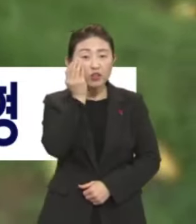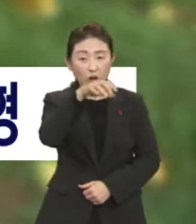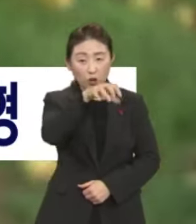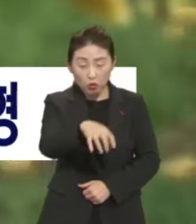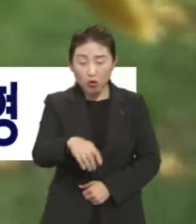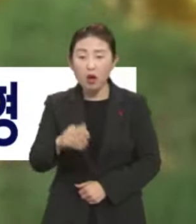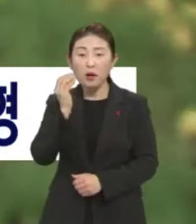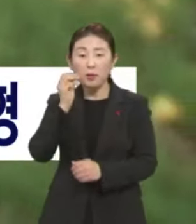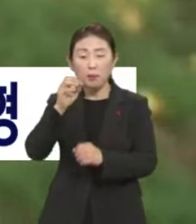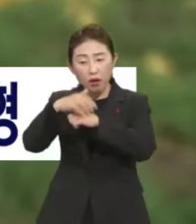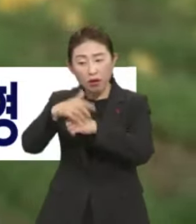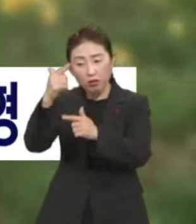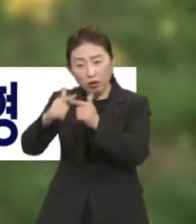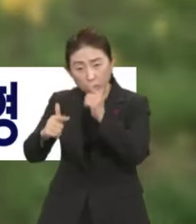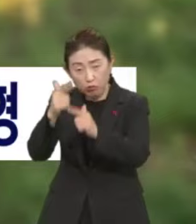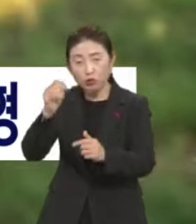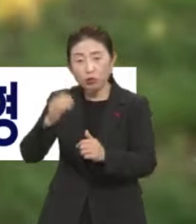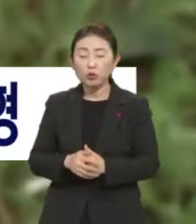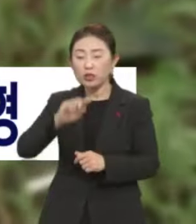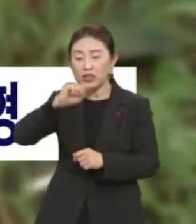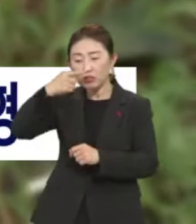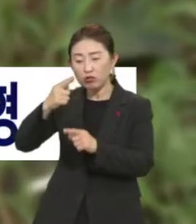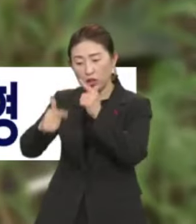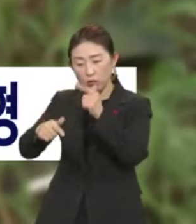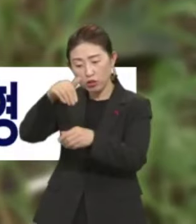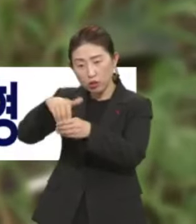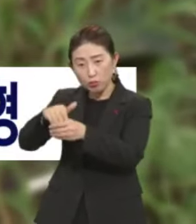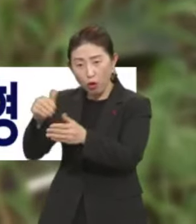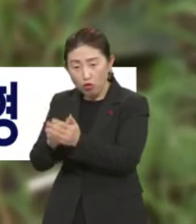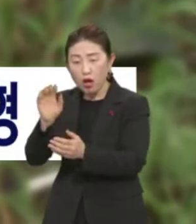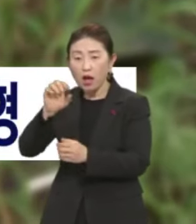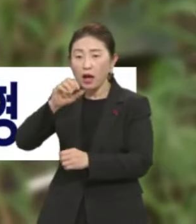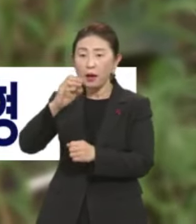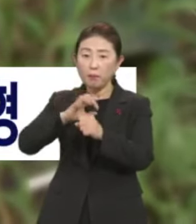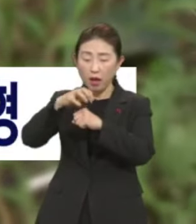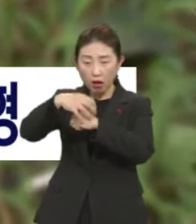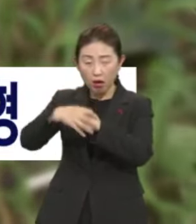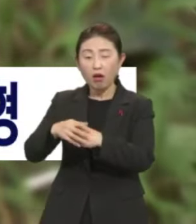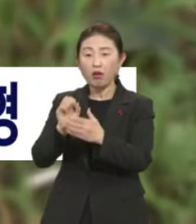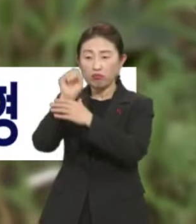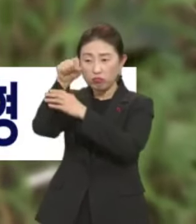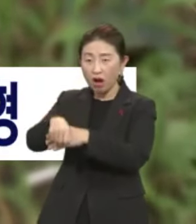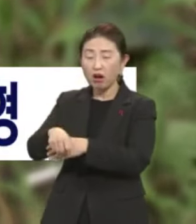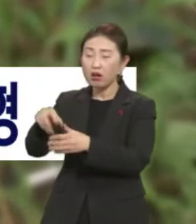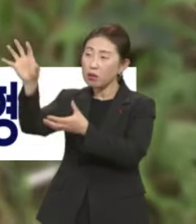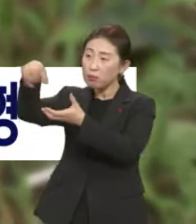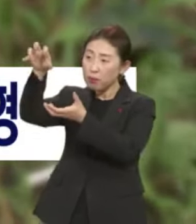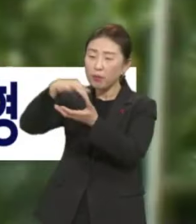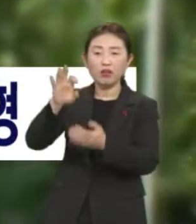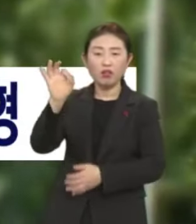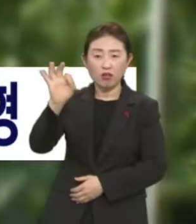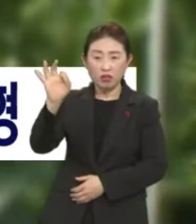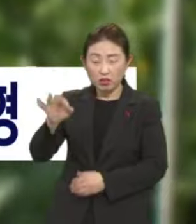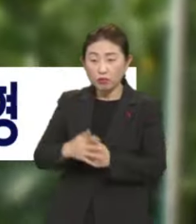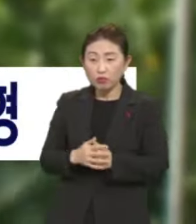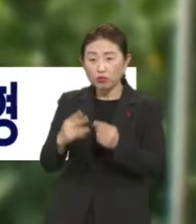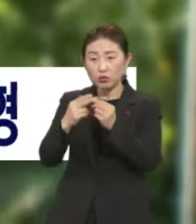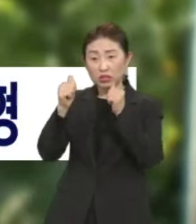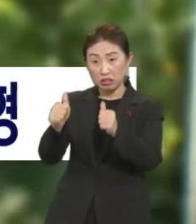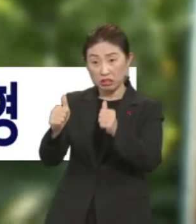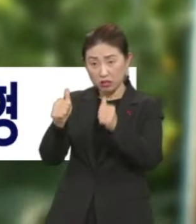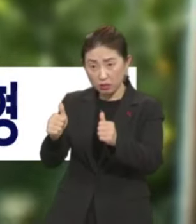한그루와 대추나무를 허락 없이 심은 뒤 배나무에 배가 열리자 배 10여개를 따간이 세살 씨에게 항소심에서